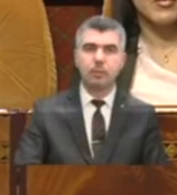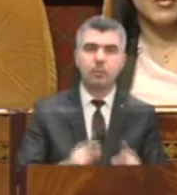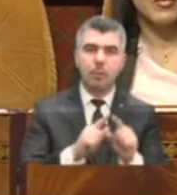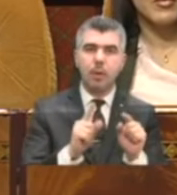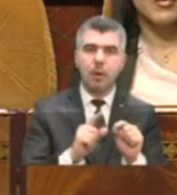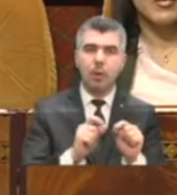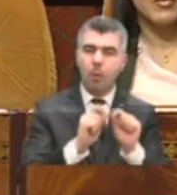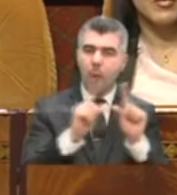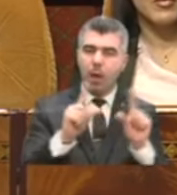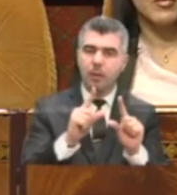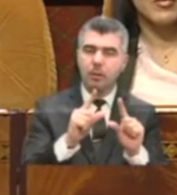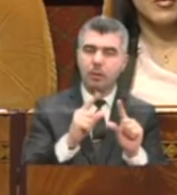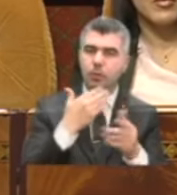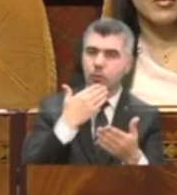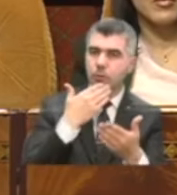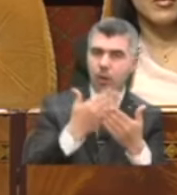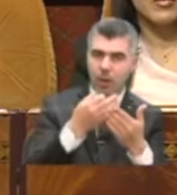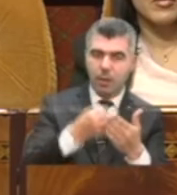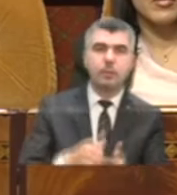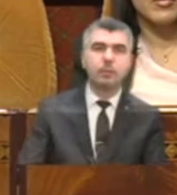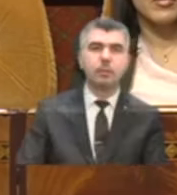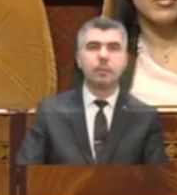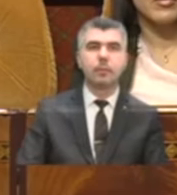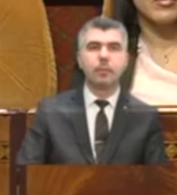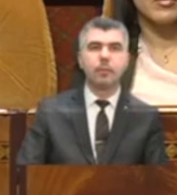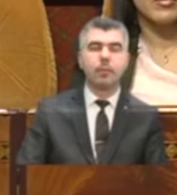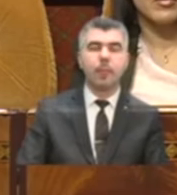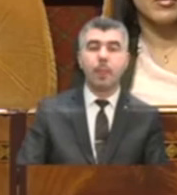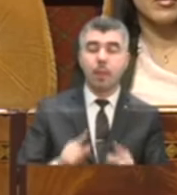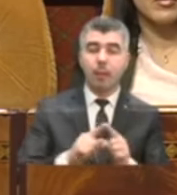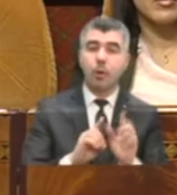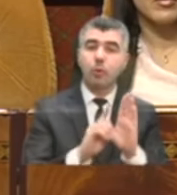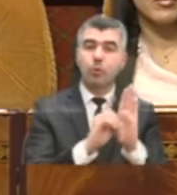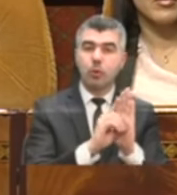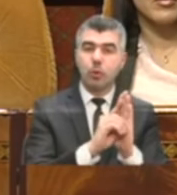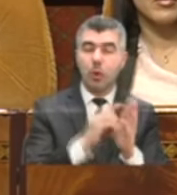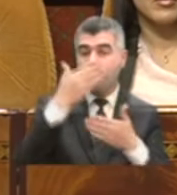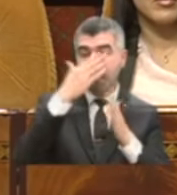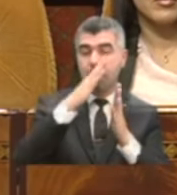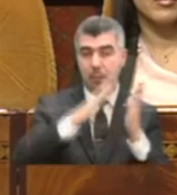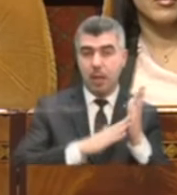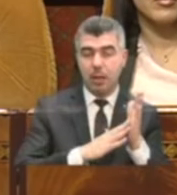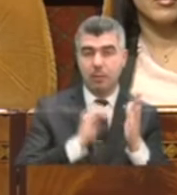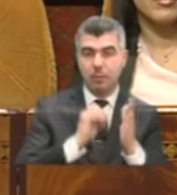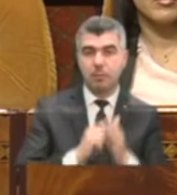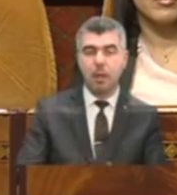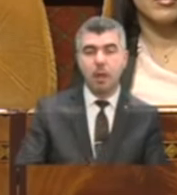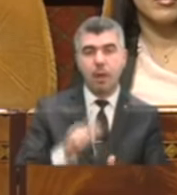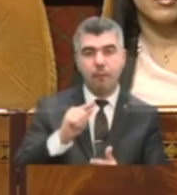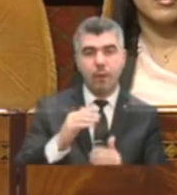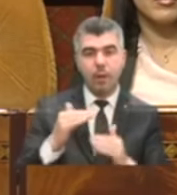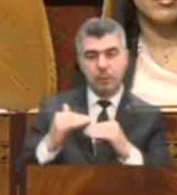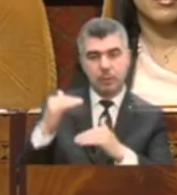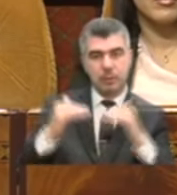أنك ذكرتنا بها ولي عدنا. سيدة الوزيرة، يقوم نظام الدستوري المغربي للمملكة على أساس فصل